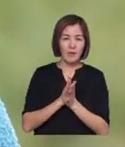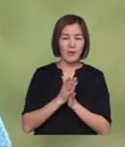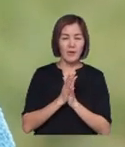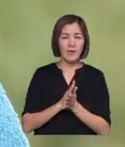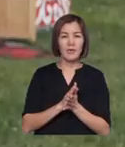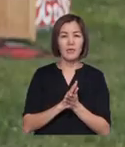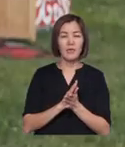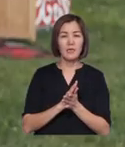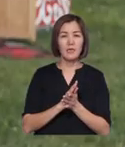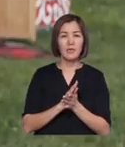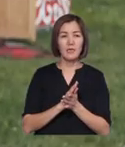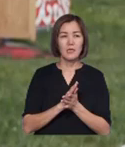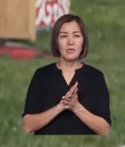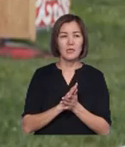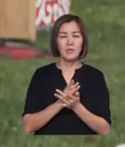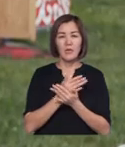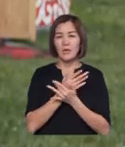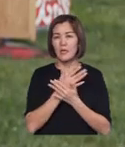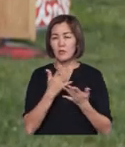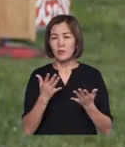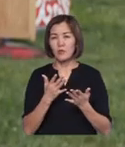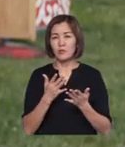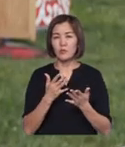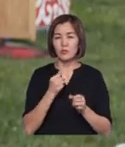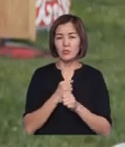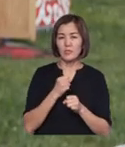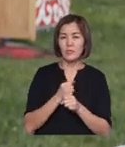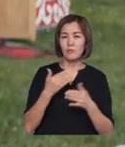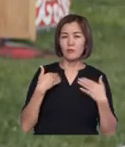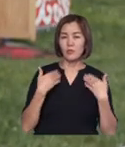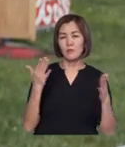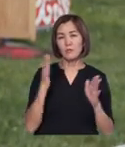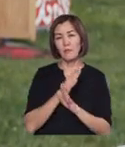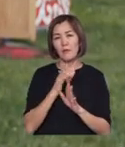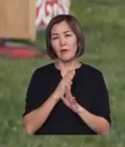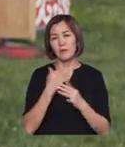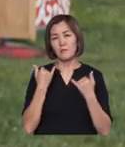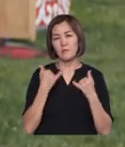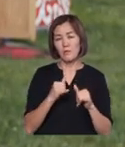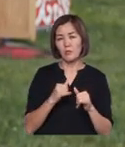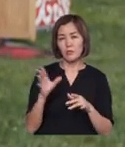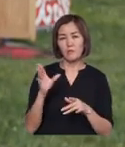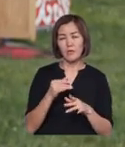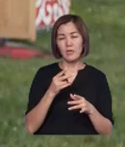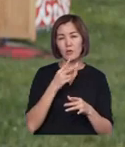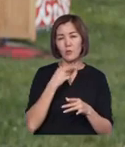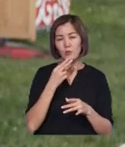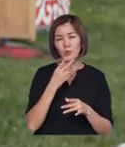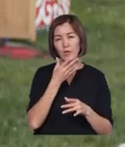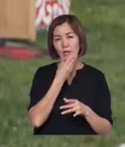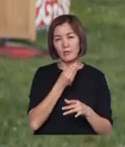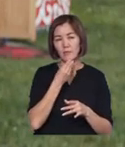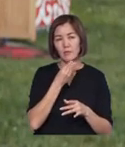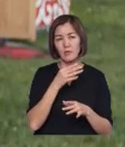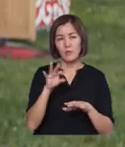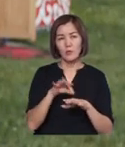Енді табиғатымызға келген кісілер тамсанып жатады. Табиғатымыз өте тамаша. Осы жерде қалай жолдасымен бас